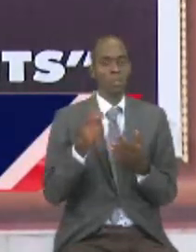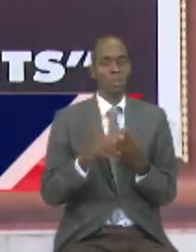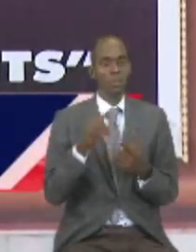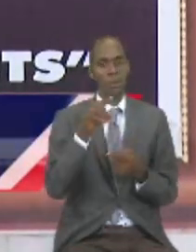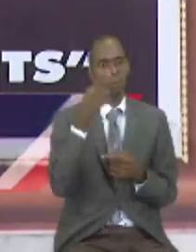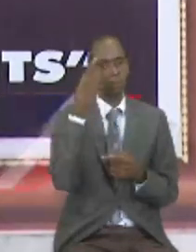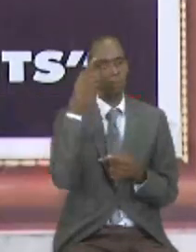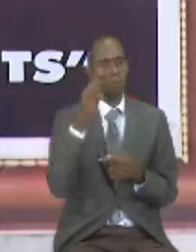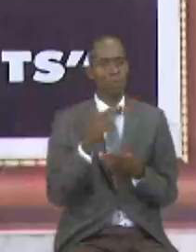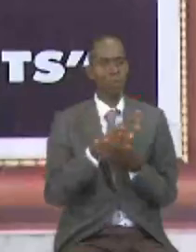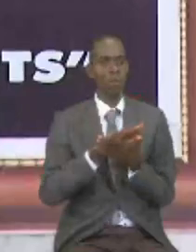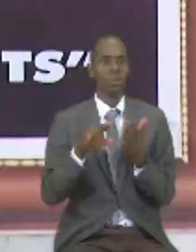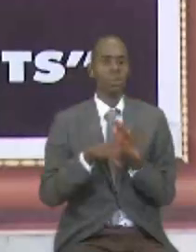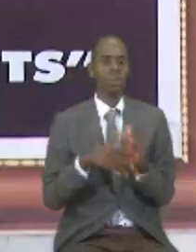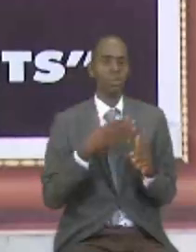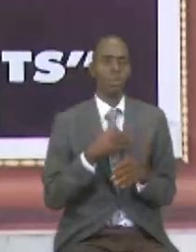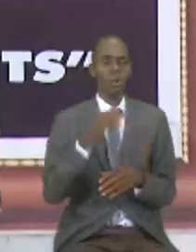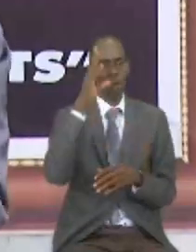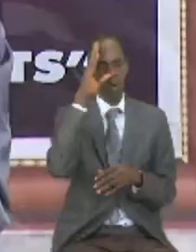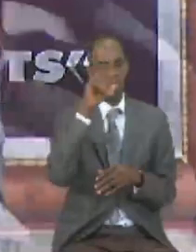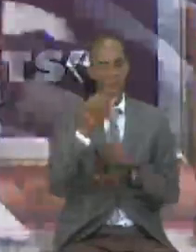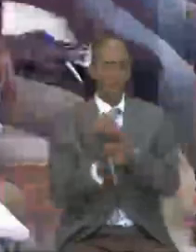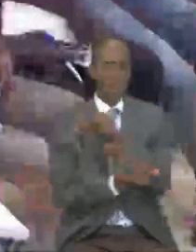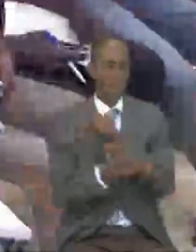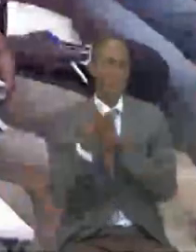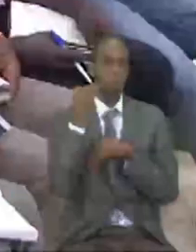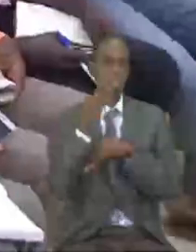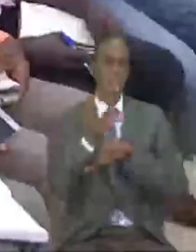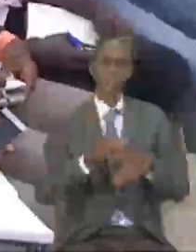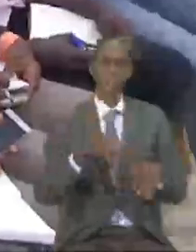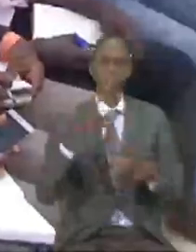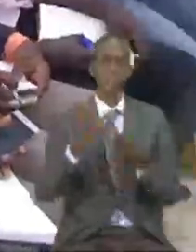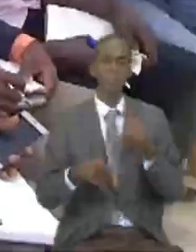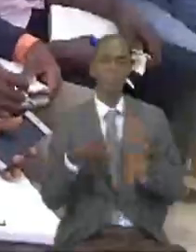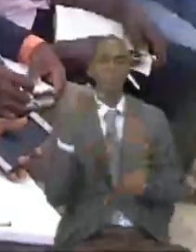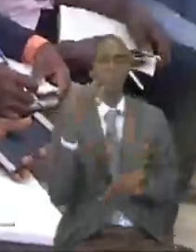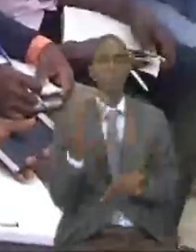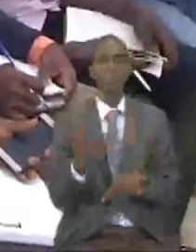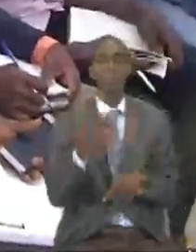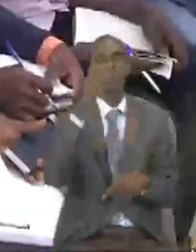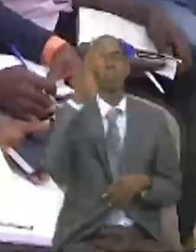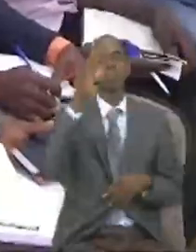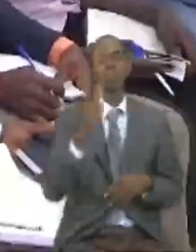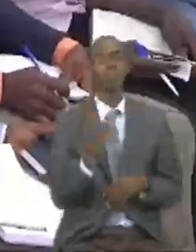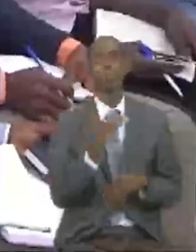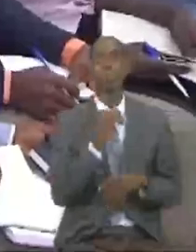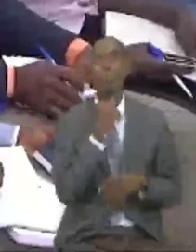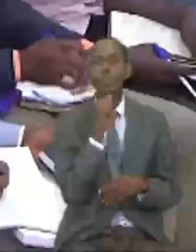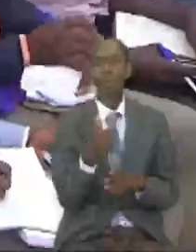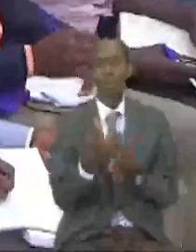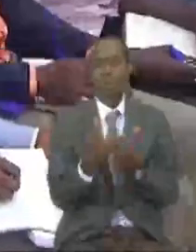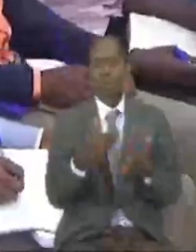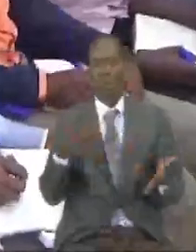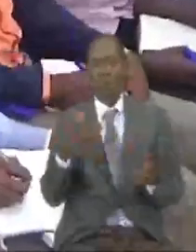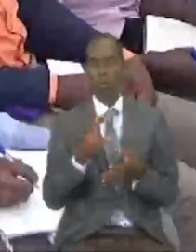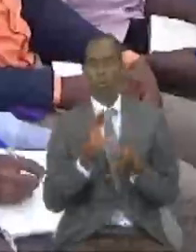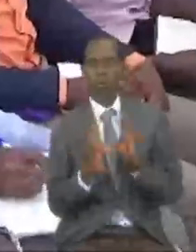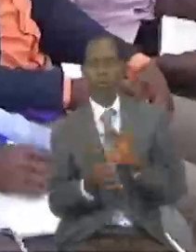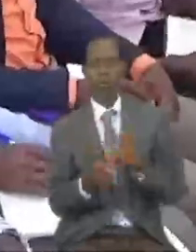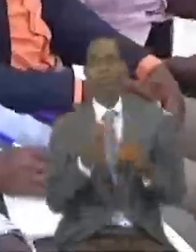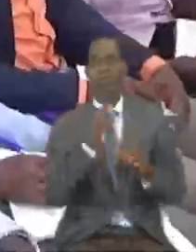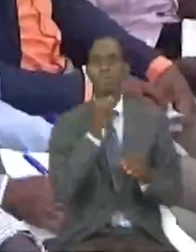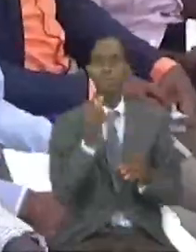fut imputé à justice. Et il fut appelé comment? Dites-le moi, ami de Dieu. Pas avant